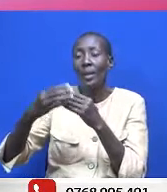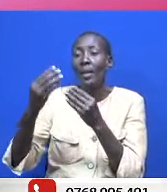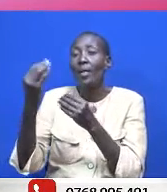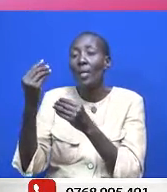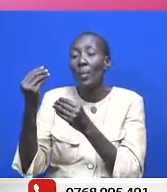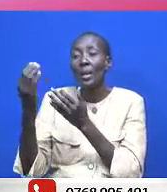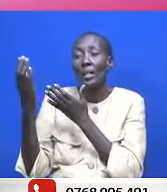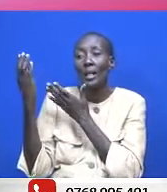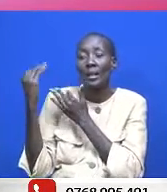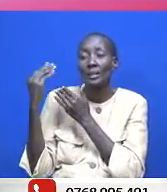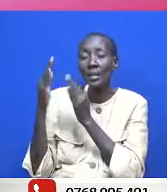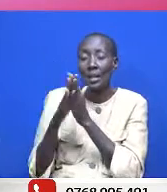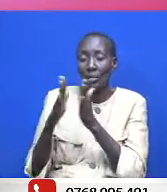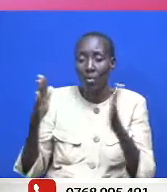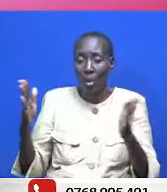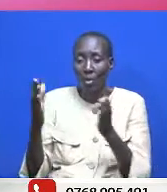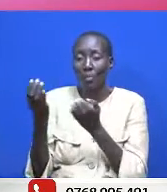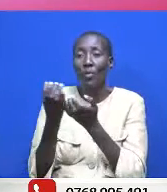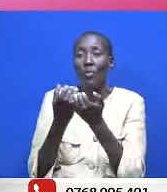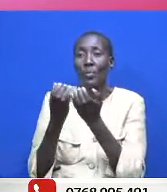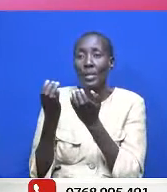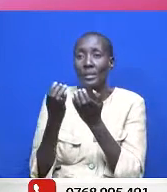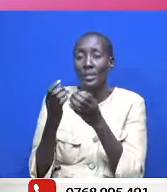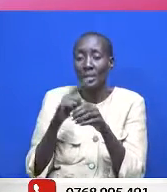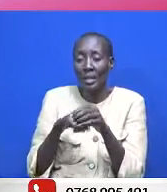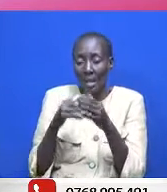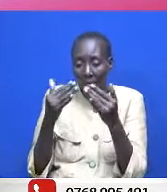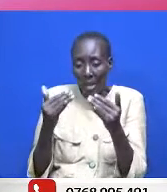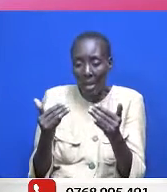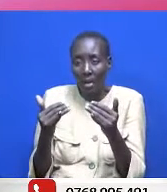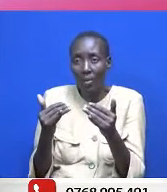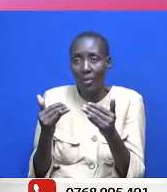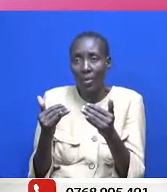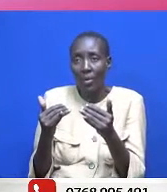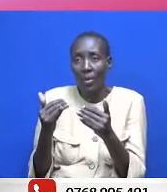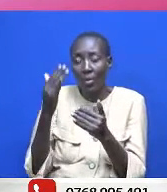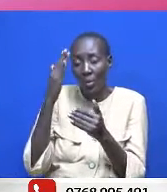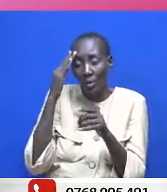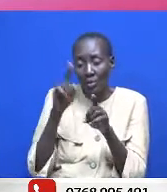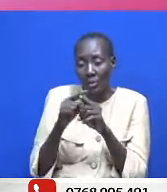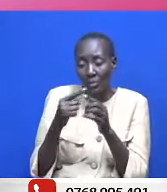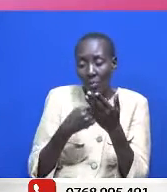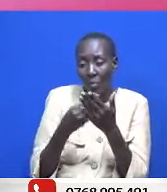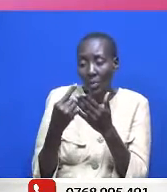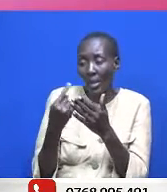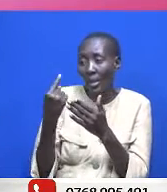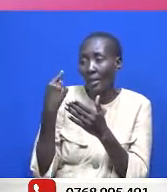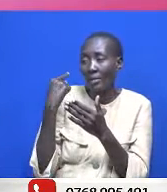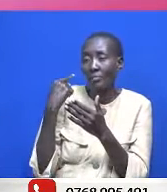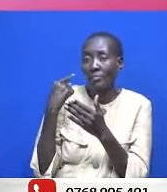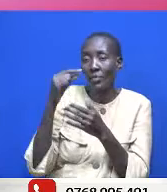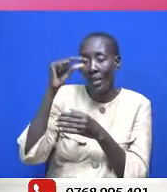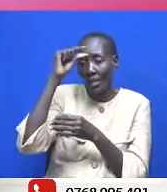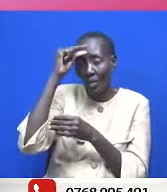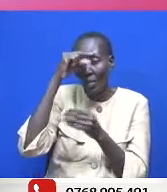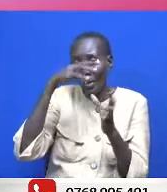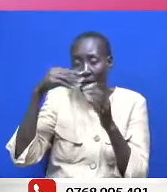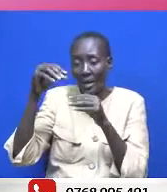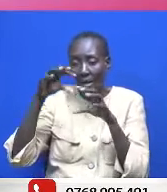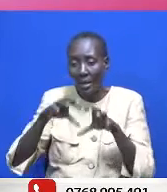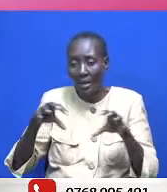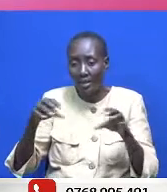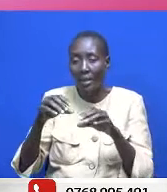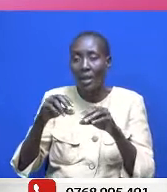kupanua biashara. Wakati huu penye tuko sasa, hata tuliona kwamba wiki jana serikali ilienda kwa soko ikitafuta bilioni